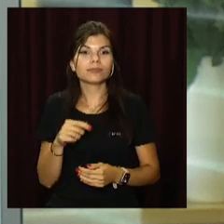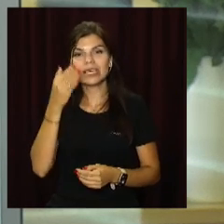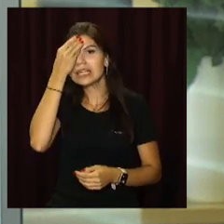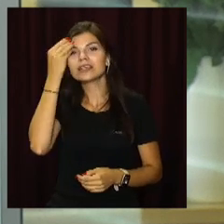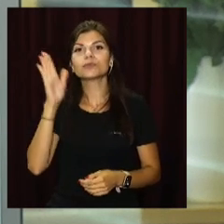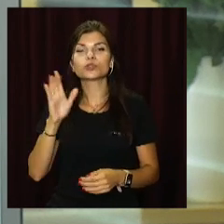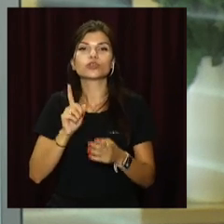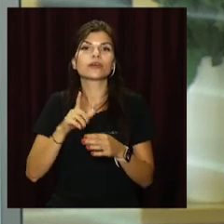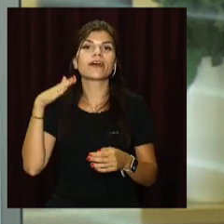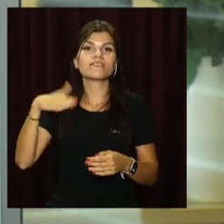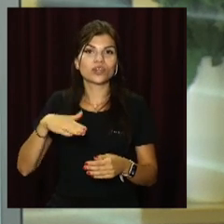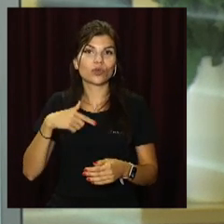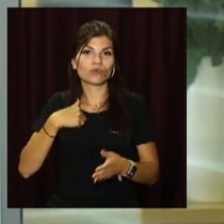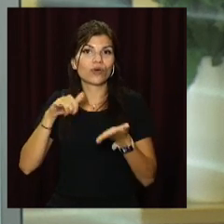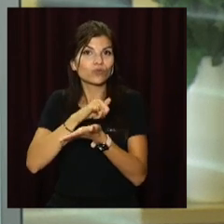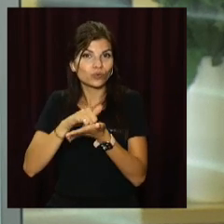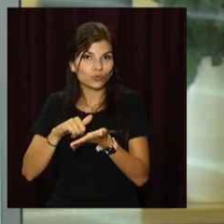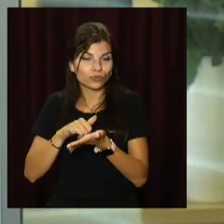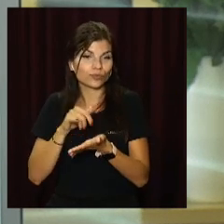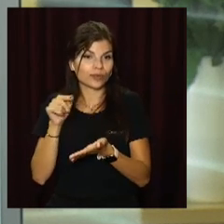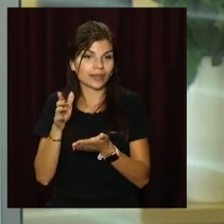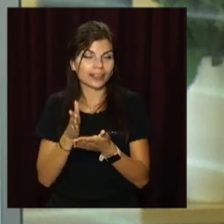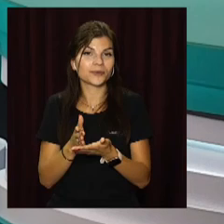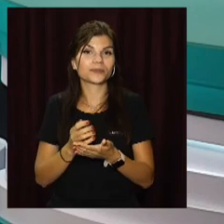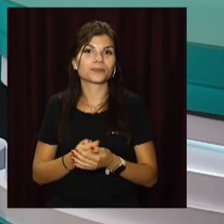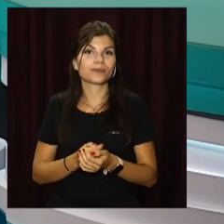Не забувайте про сюжети в соціальних мережах та на нашому